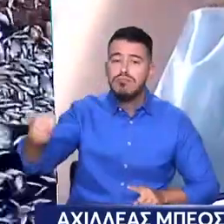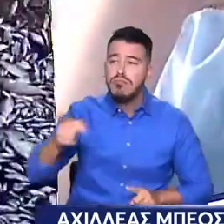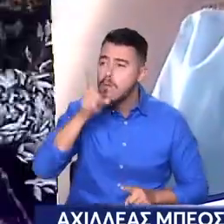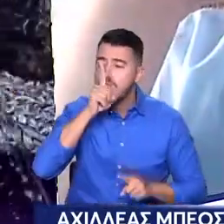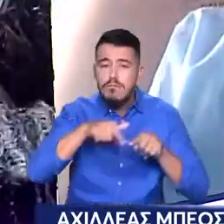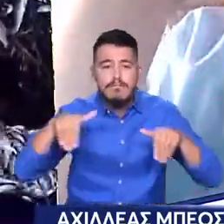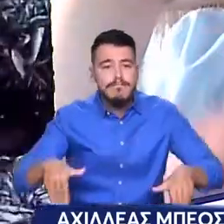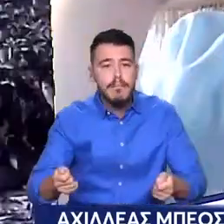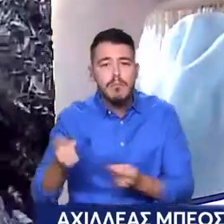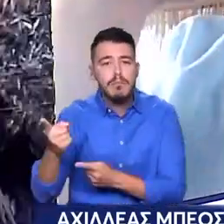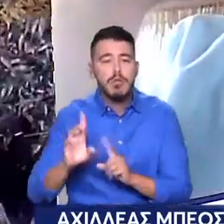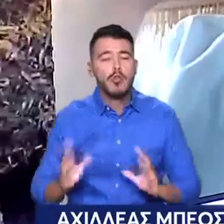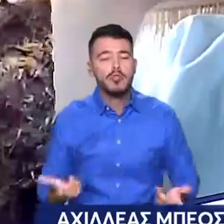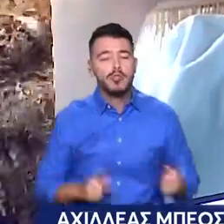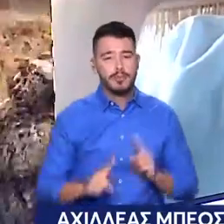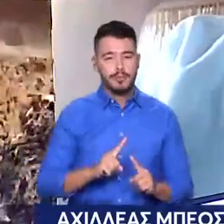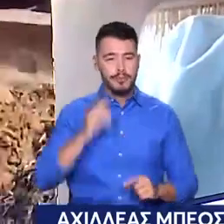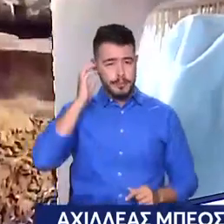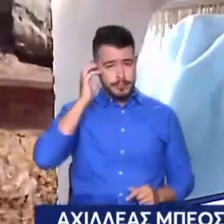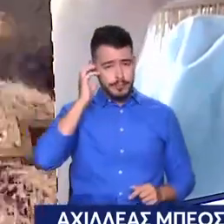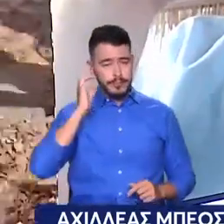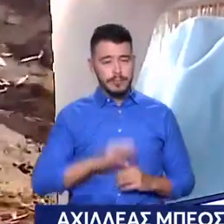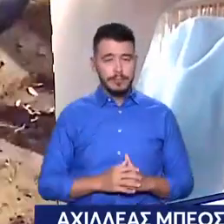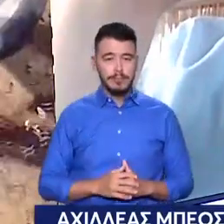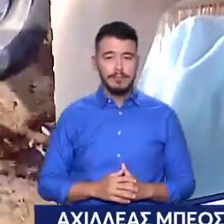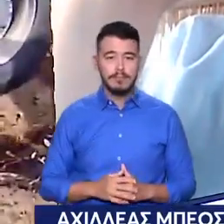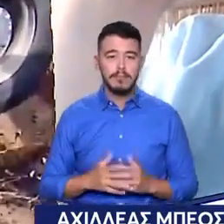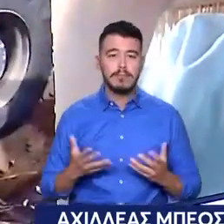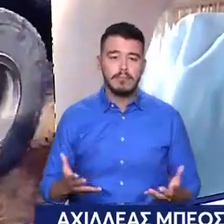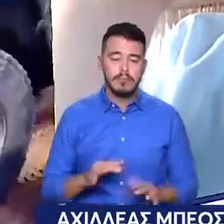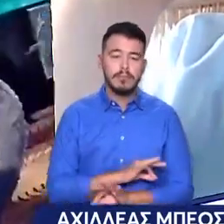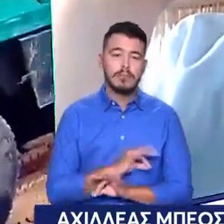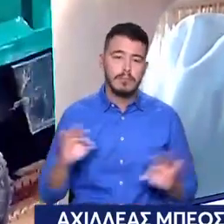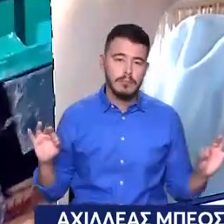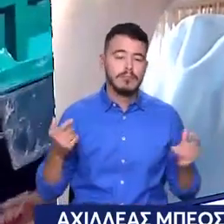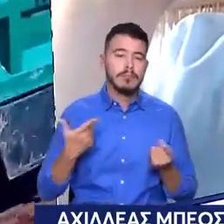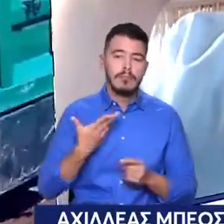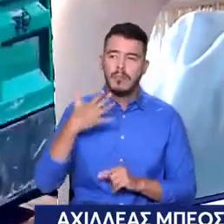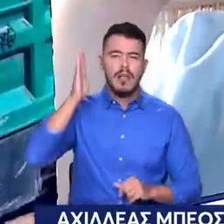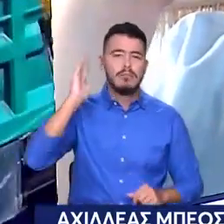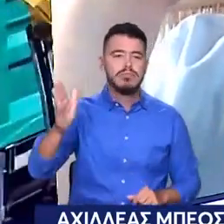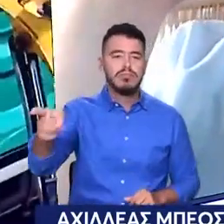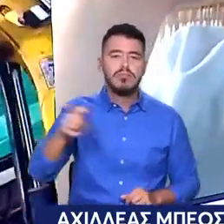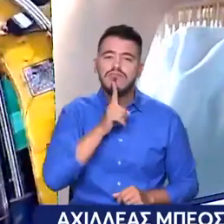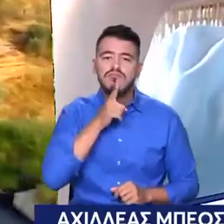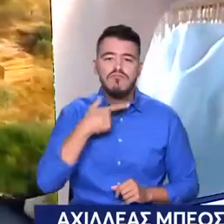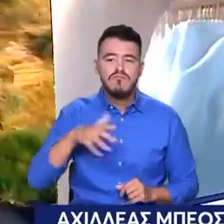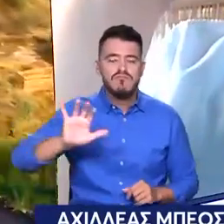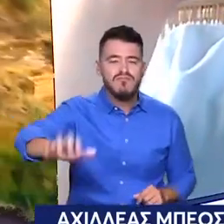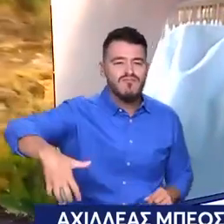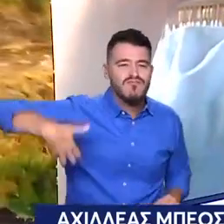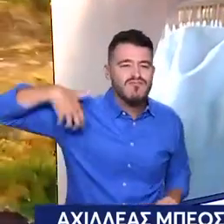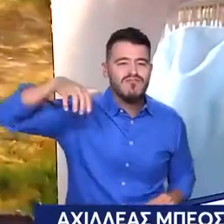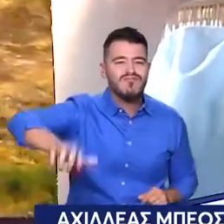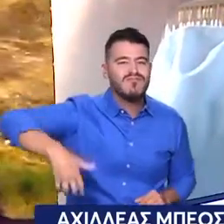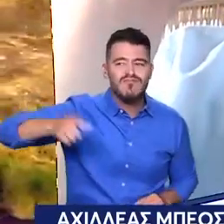Εδώ, κύριε Ευαγγελάτε, να είστε σίγουρος ότι εδώ θα την πληρώσει ο χειριστής του μηχανήματος. Και είναι κρίμα, γιατί πήγε να πάρει ένα